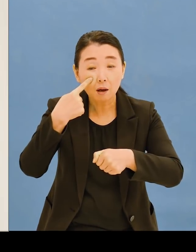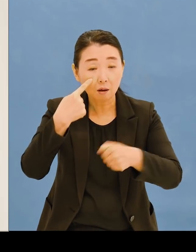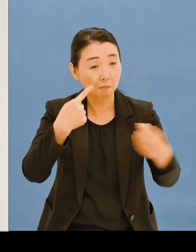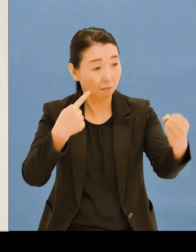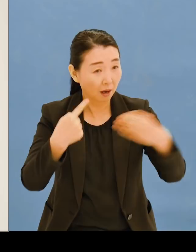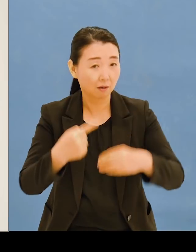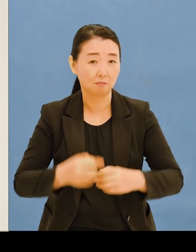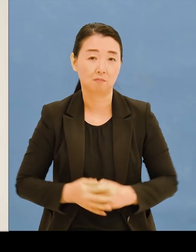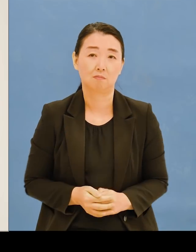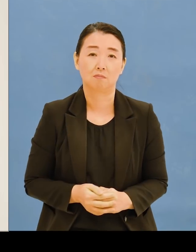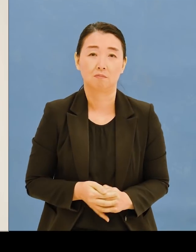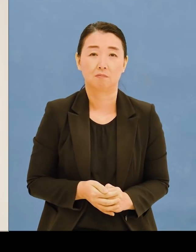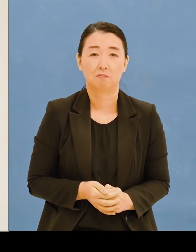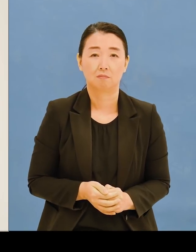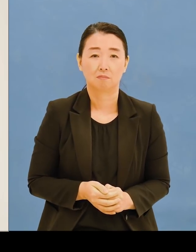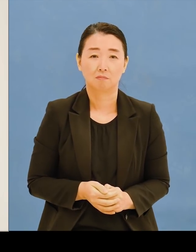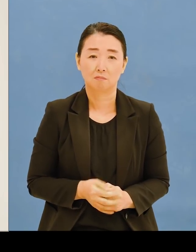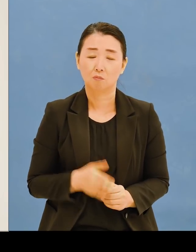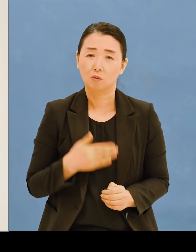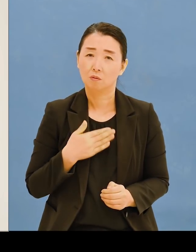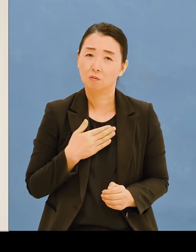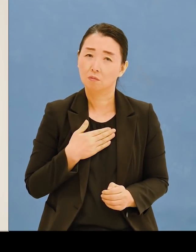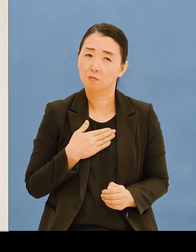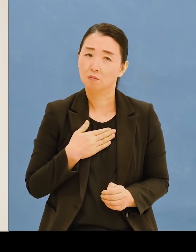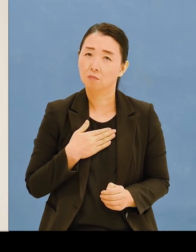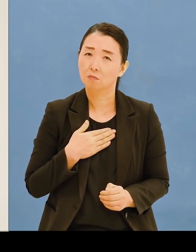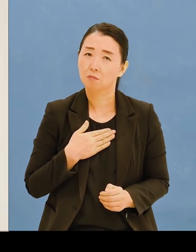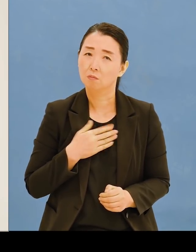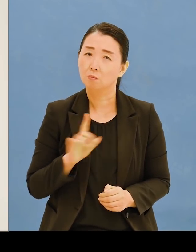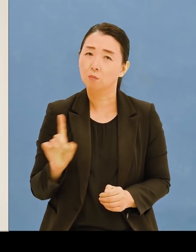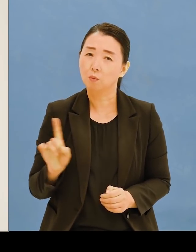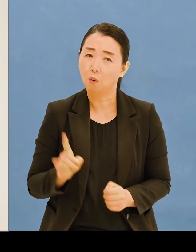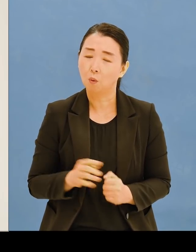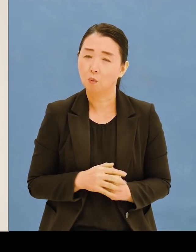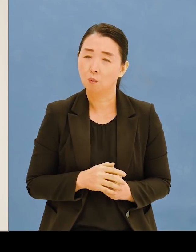하는데 제가 순간